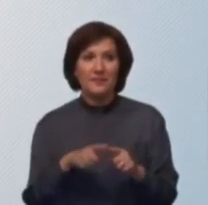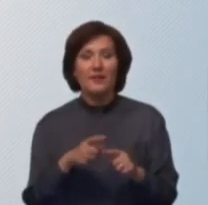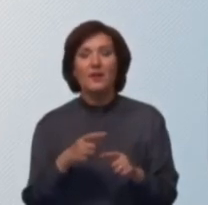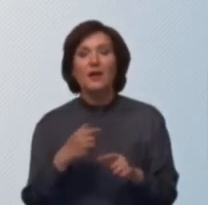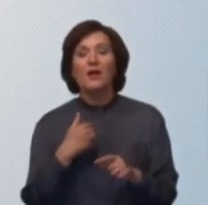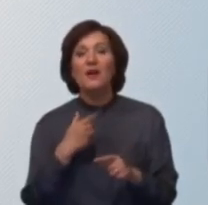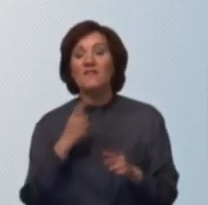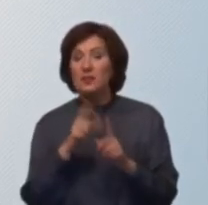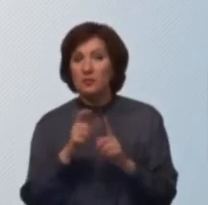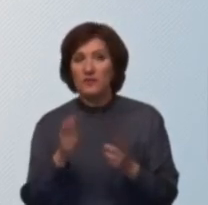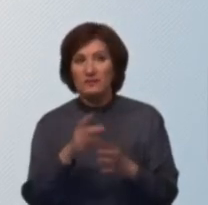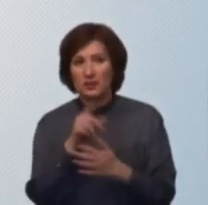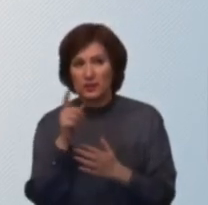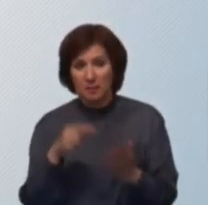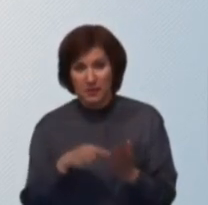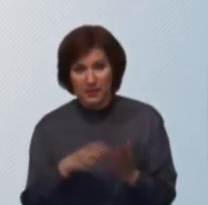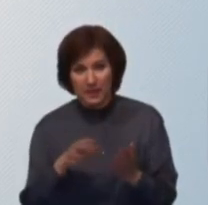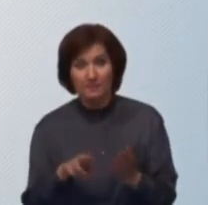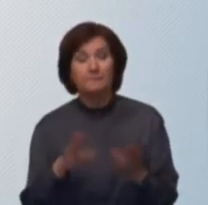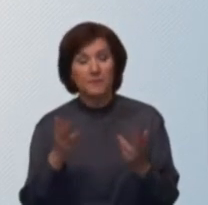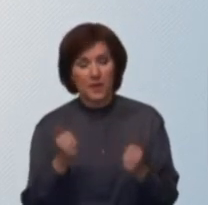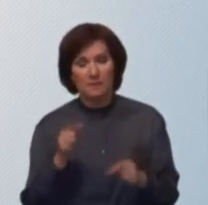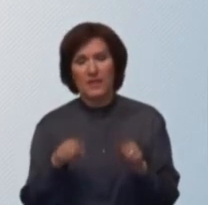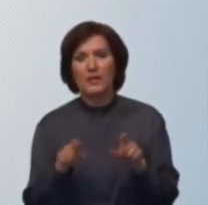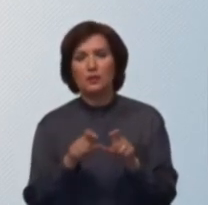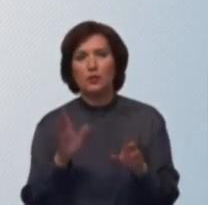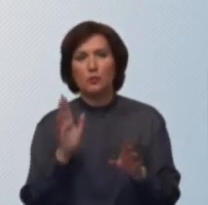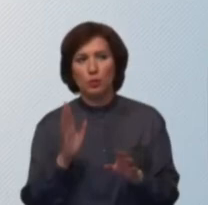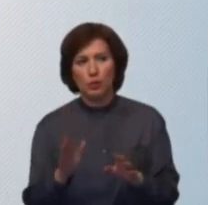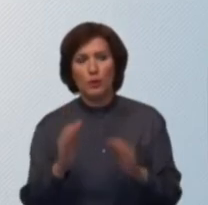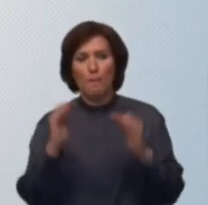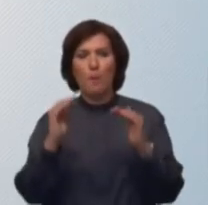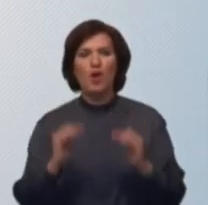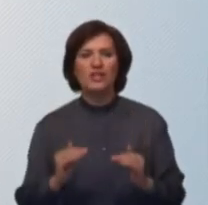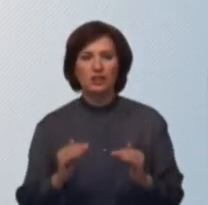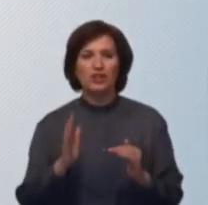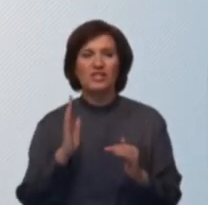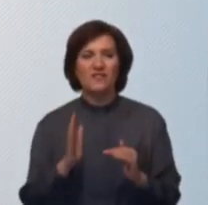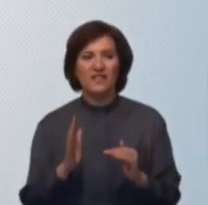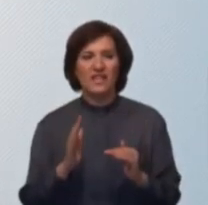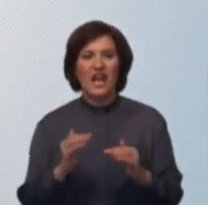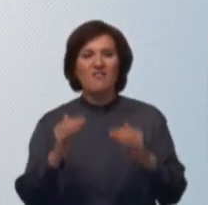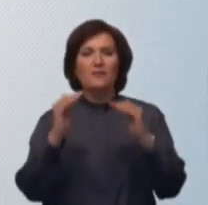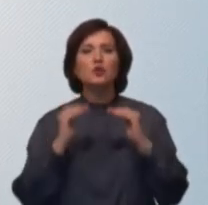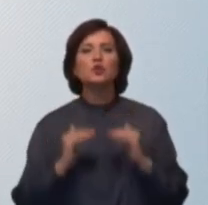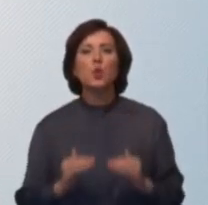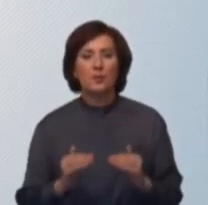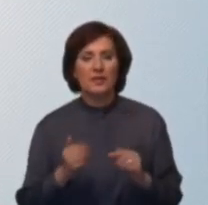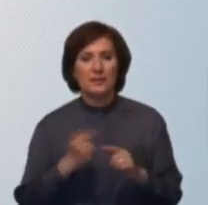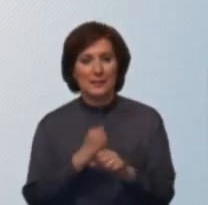Чому? Відповідаю на ваше запитання. Так, деякі школи будуть понижені в ступені. Це робиться саме для того,